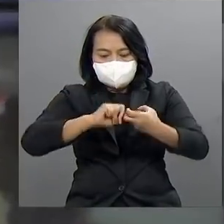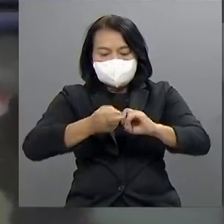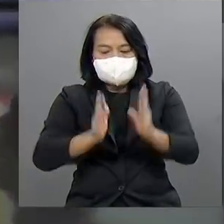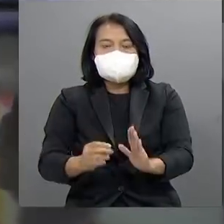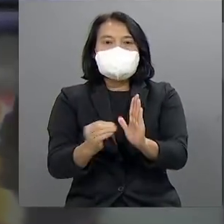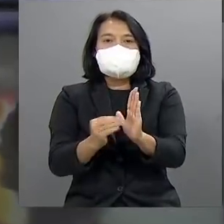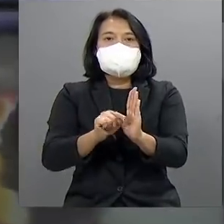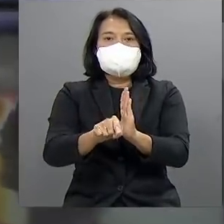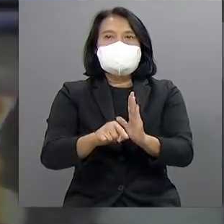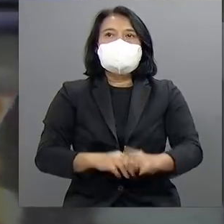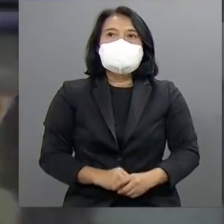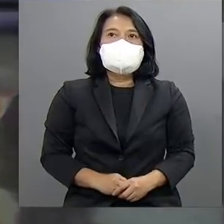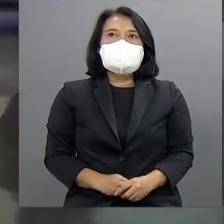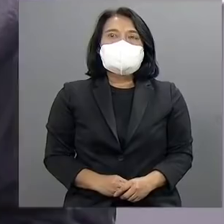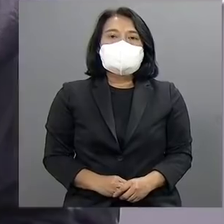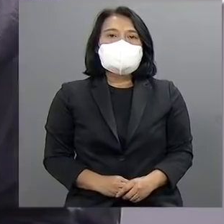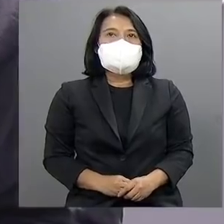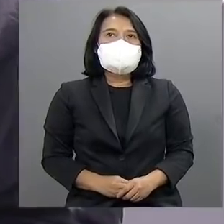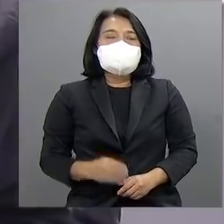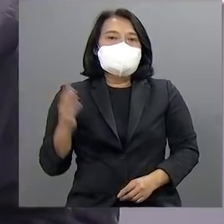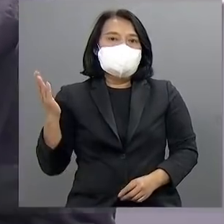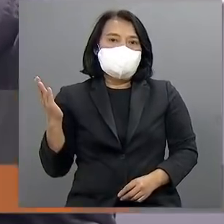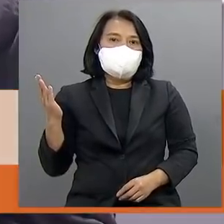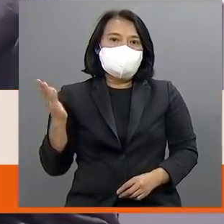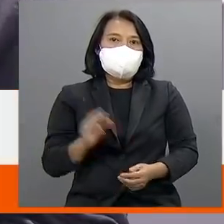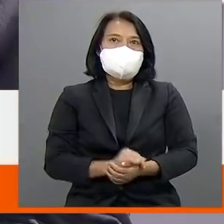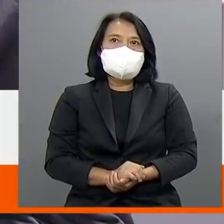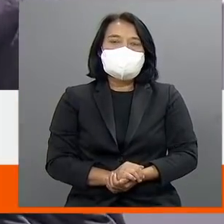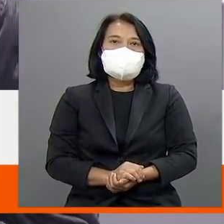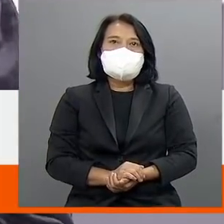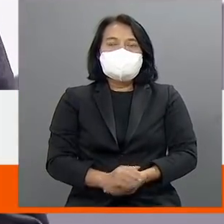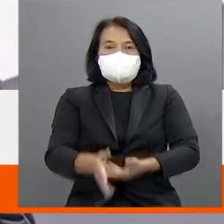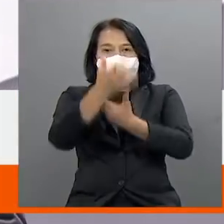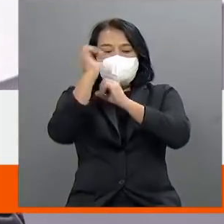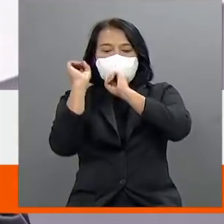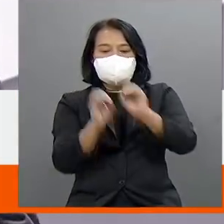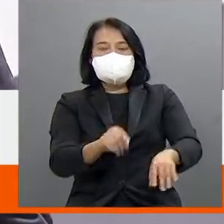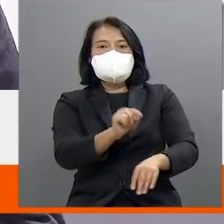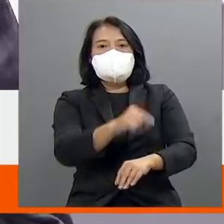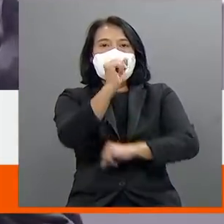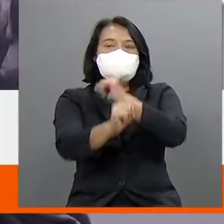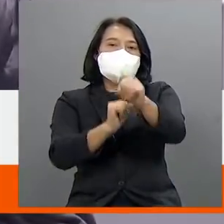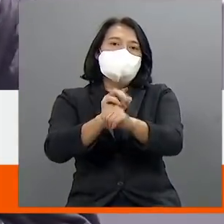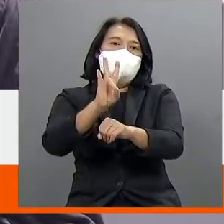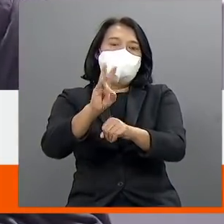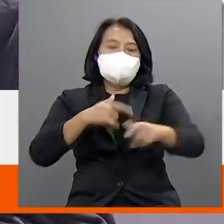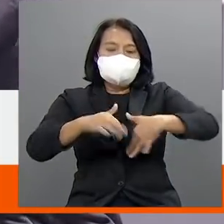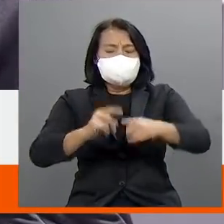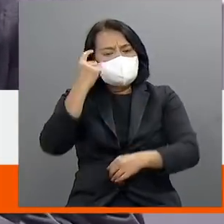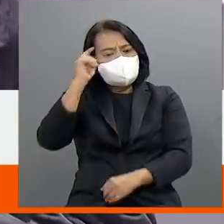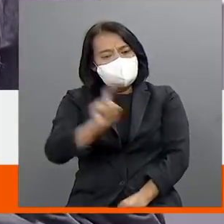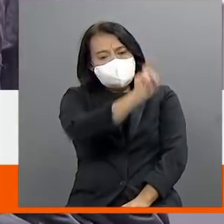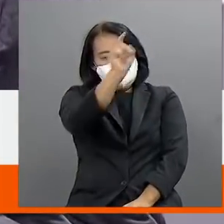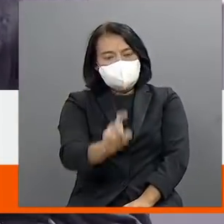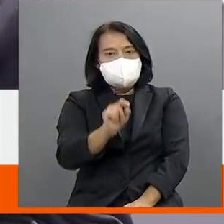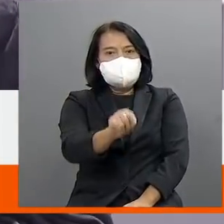คุณพรวดีคุณจิรชตาคะแน่นอนว่าการทิ้งงานไปเกือบ7ปีนะคะชาวบ้านเขาก็สงสัยแล้วค่ะว่าตกลงแล้วมันเกิดอะไรกัน